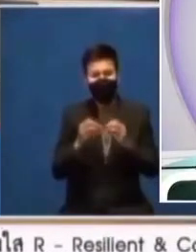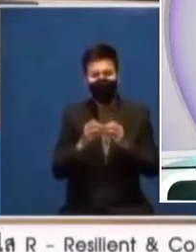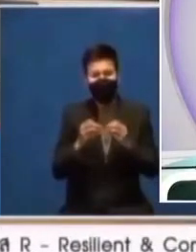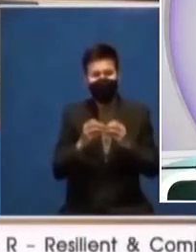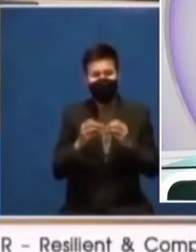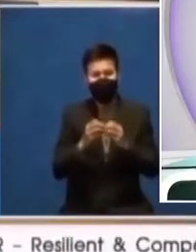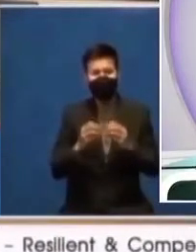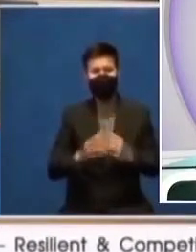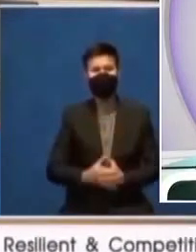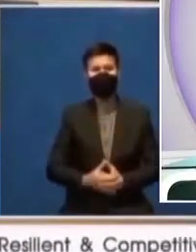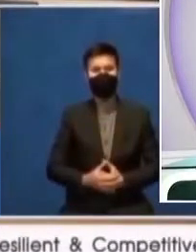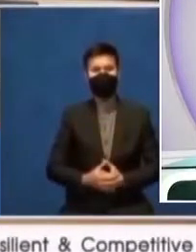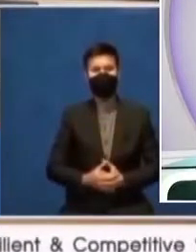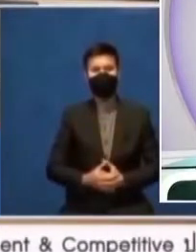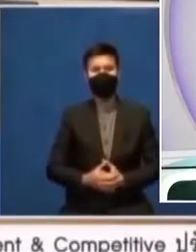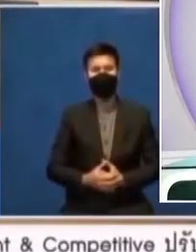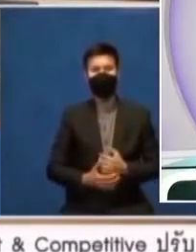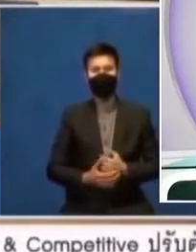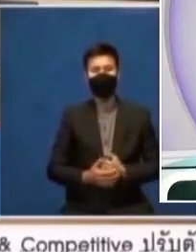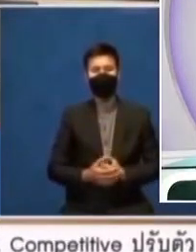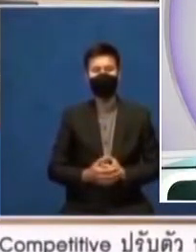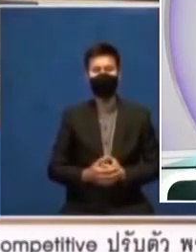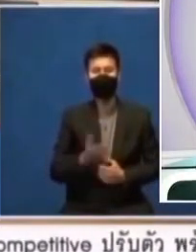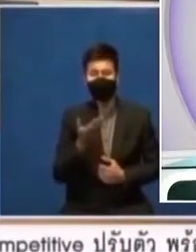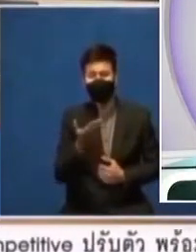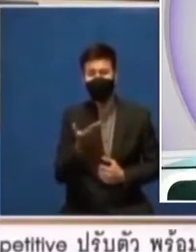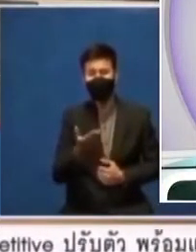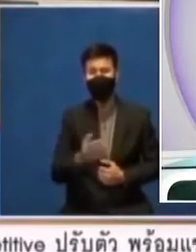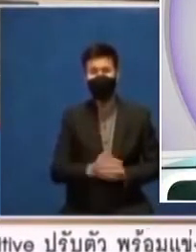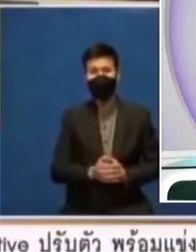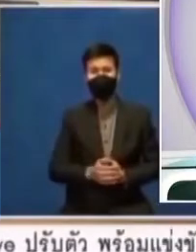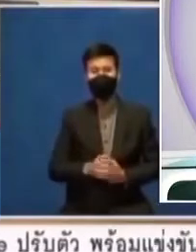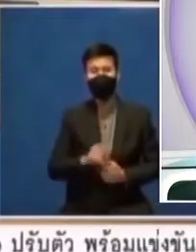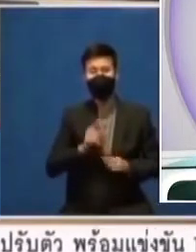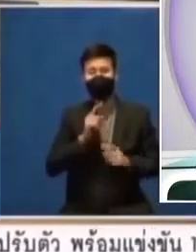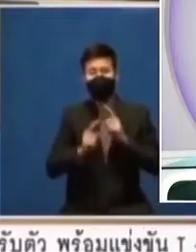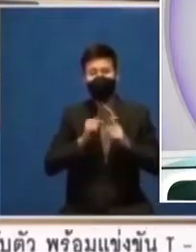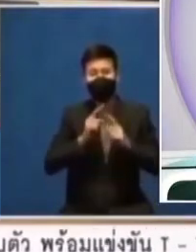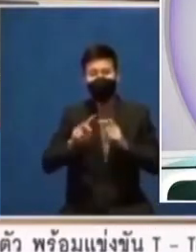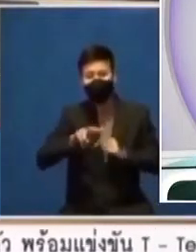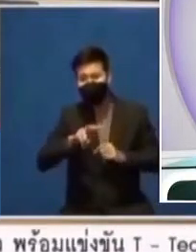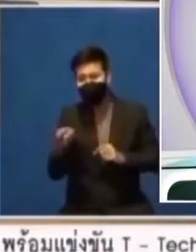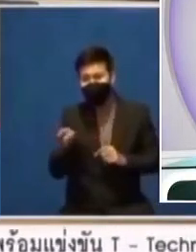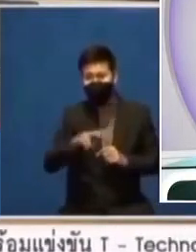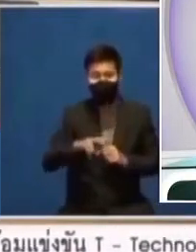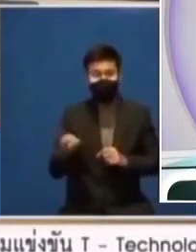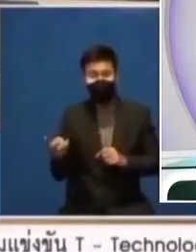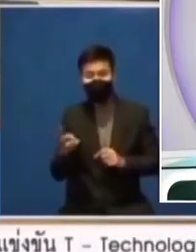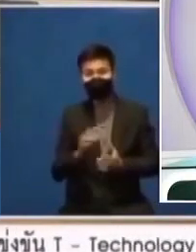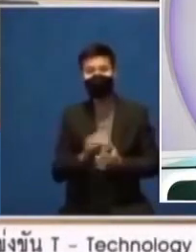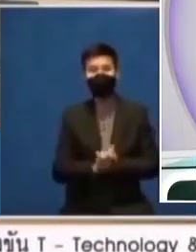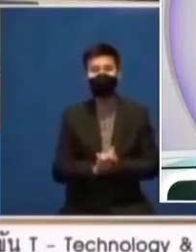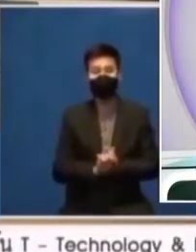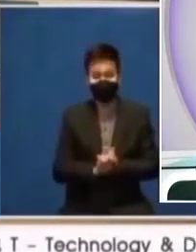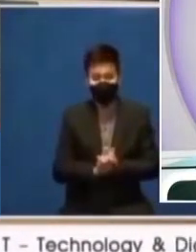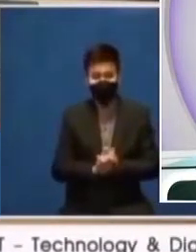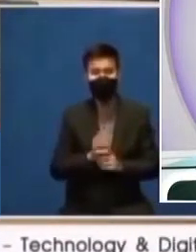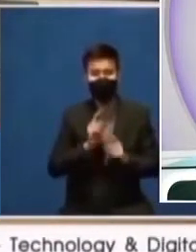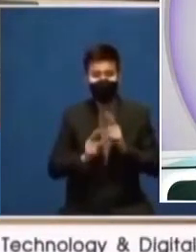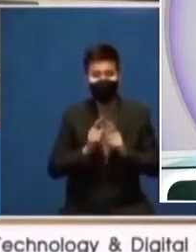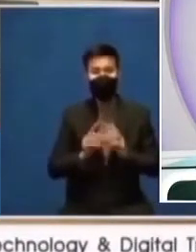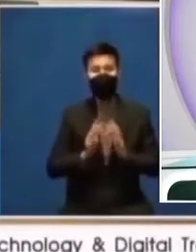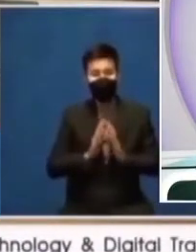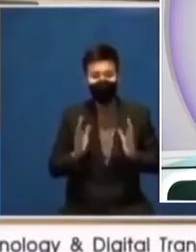ผู้ที่อยู่ในเหตุการณ์นั้นด้วยเนี่ยนะครับก็ลงมาชี้แจงกับผู้สื่อข่าวเมื่อคืนนี้ประมาณ4ทุ่มเกือบ5ทุ่มแล้วเนี่ยนะฮะโดยบอกว่าตนอยู่ในเหตุ